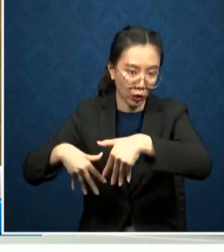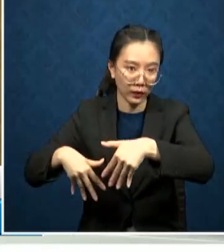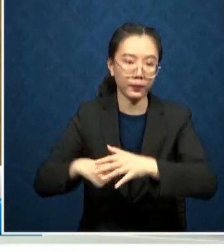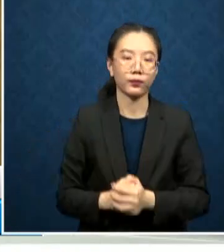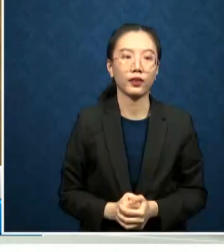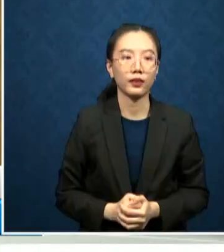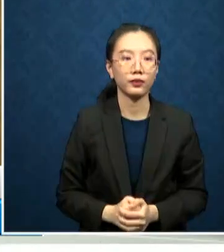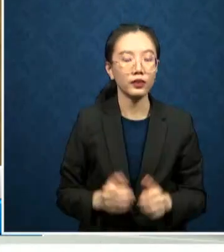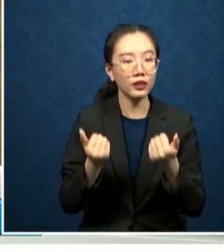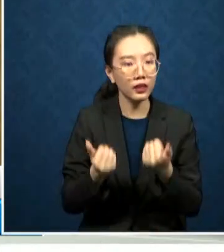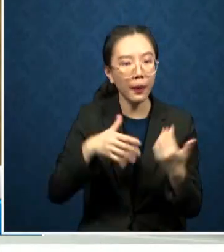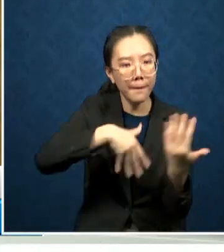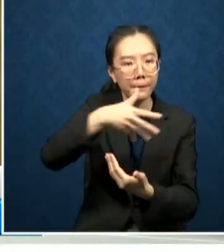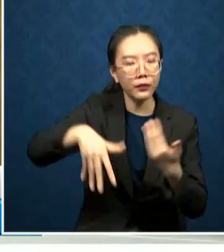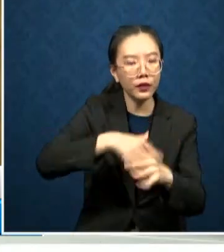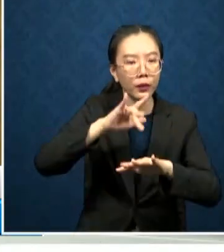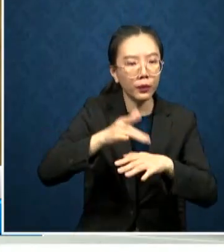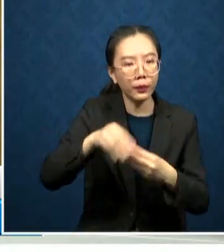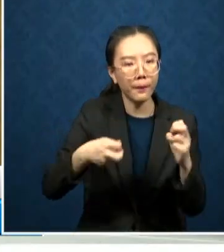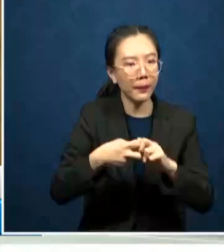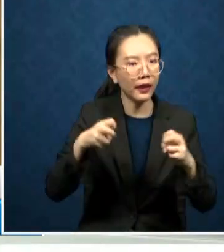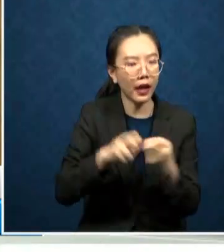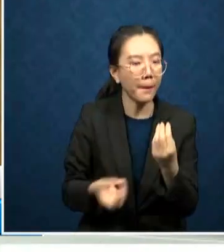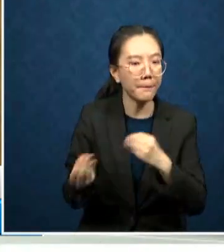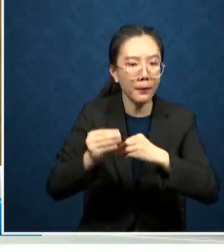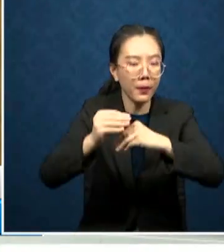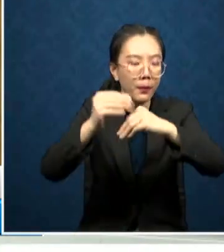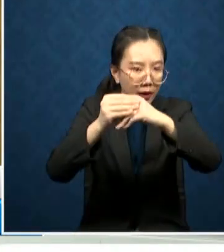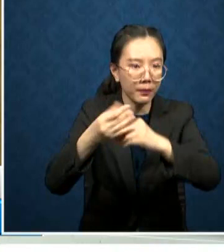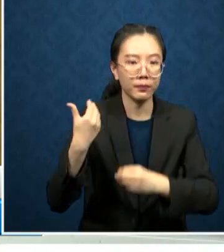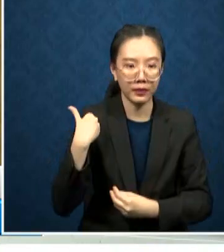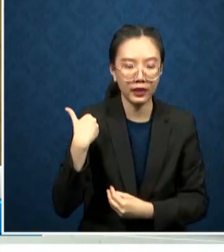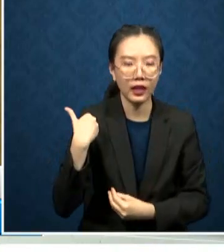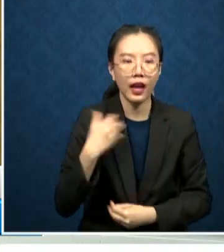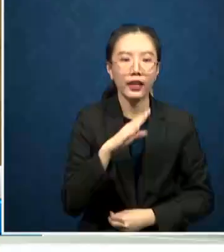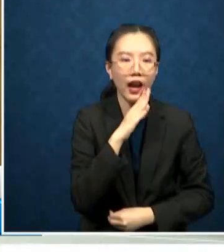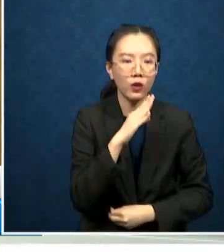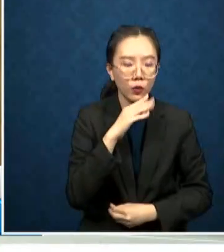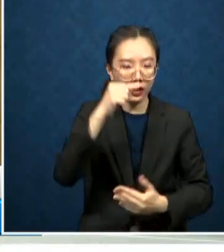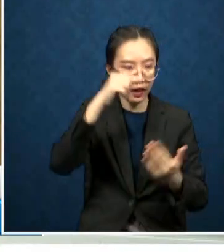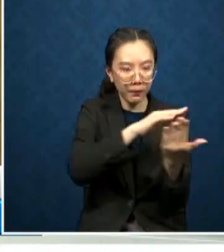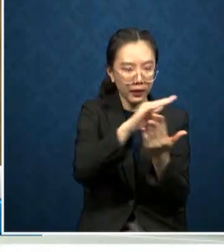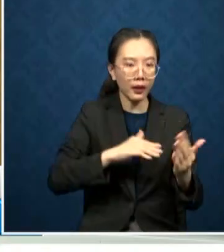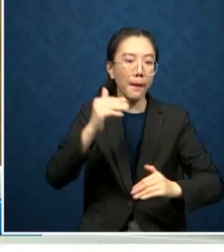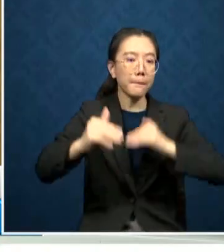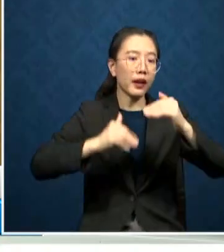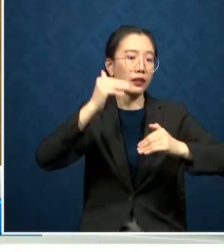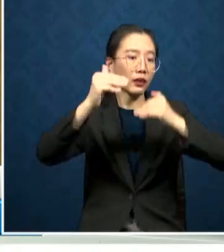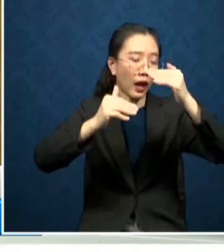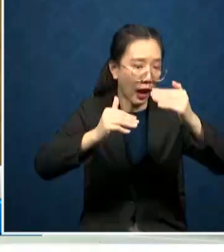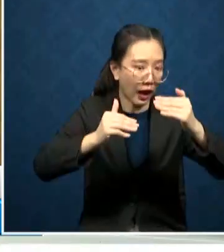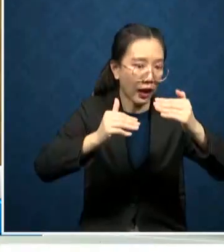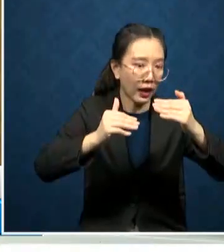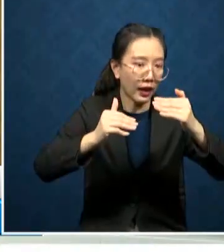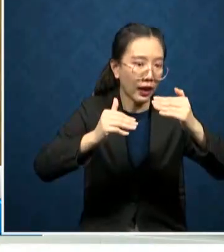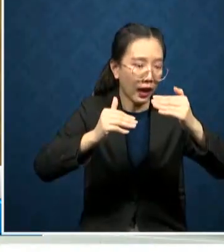ว่าปัญหาด้านสิ่งแวดล้อมนั้นทวีความรุนแรงยิ่งขึ้นสรุปได้ว่าเมื่อประเทศของเรามีการพัฒนาให้เจริญก้าวหน้ามาก